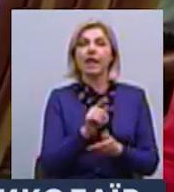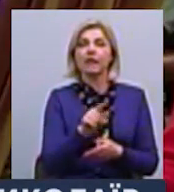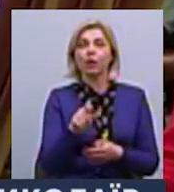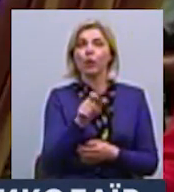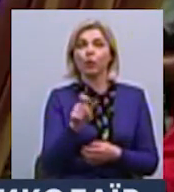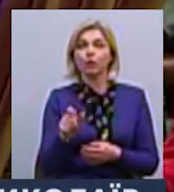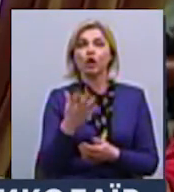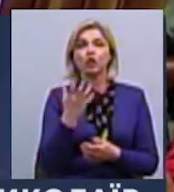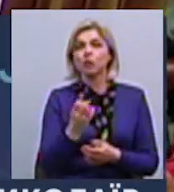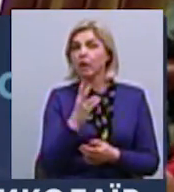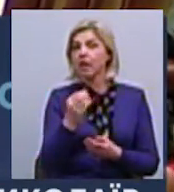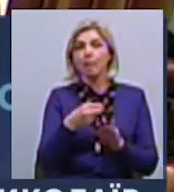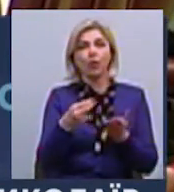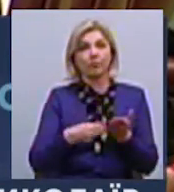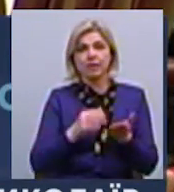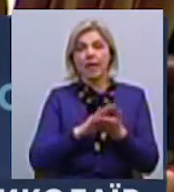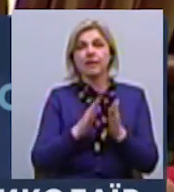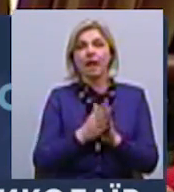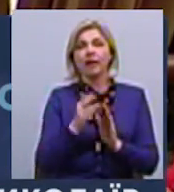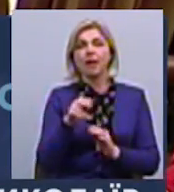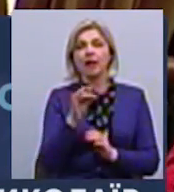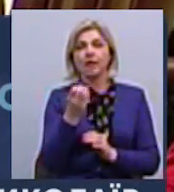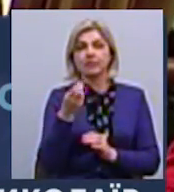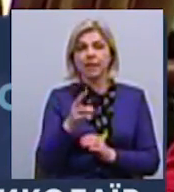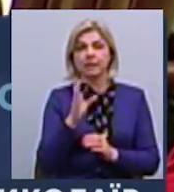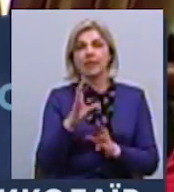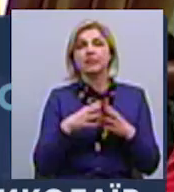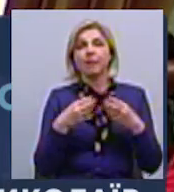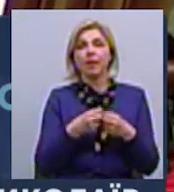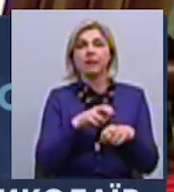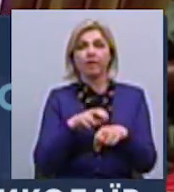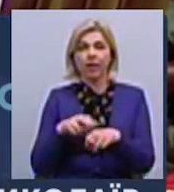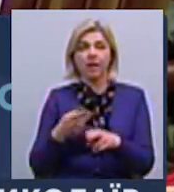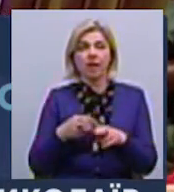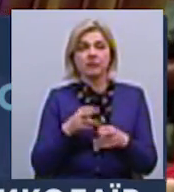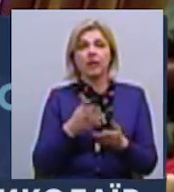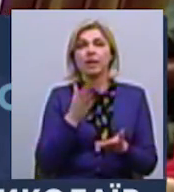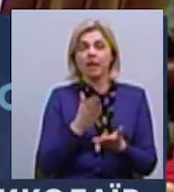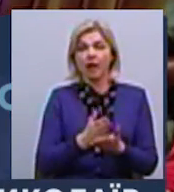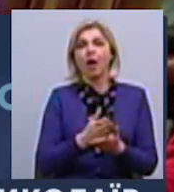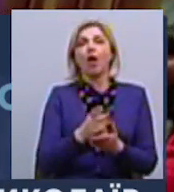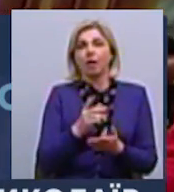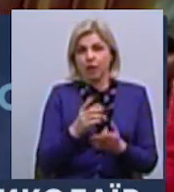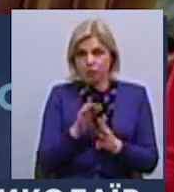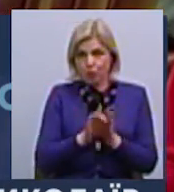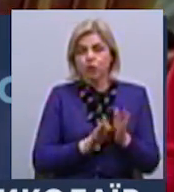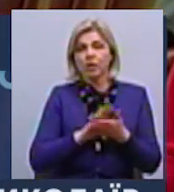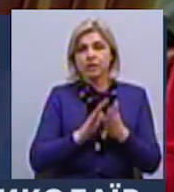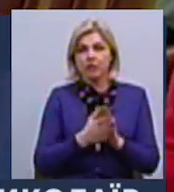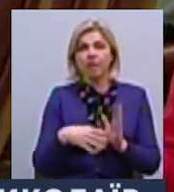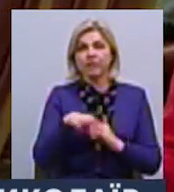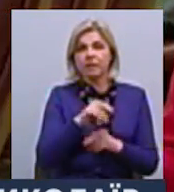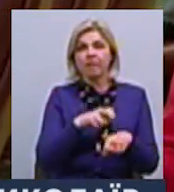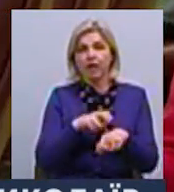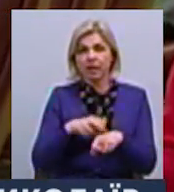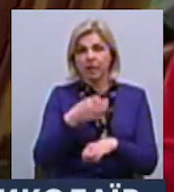пацієнти, які ще не підписали декларацію із сімейним лікарем. Як є невідкладний стан, всі лікарі відповідальні, щоб